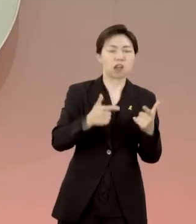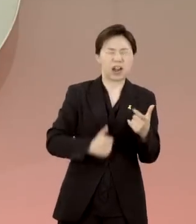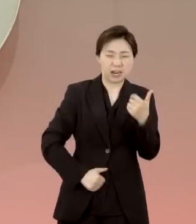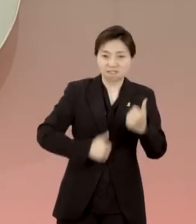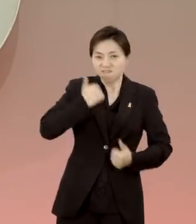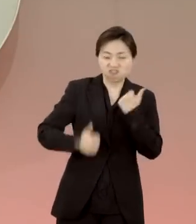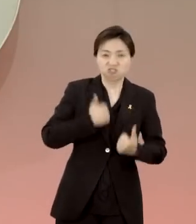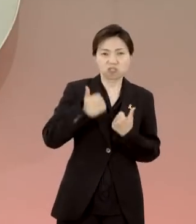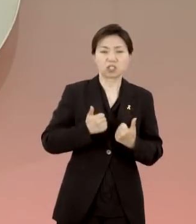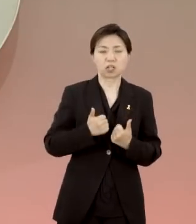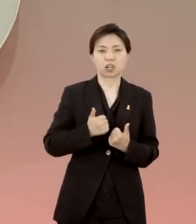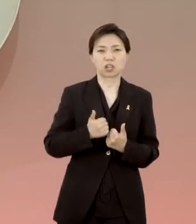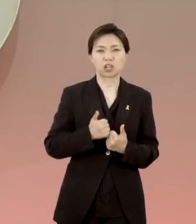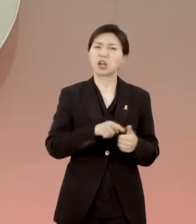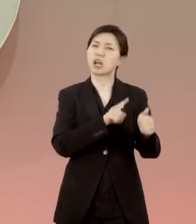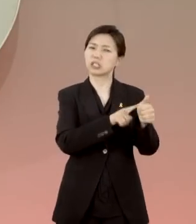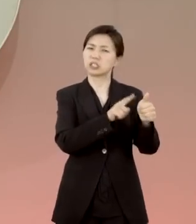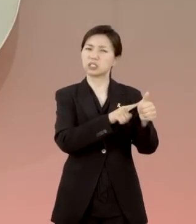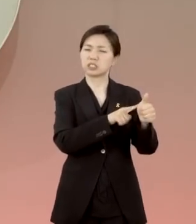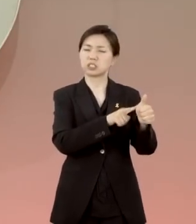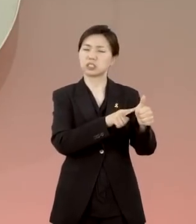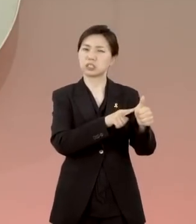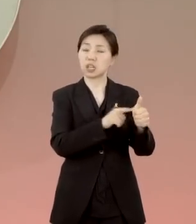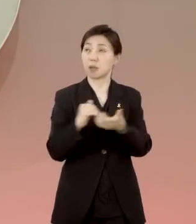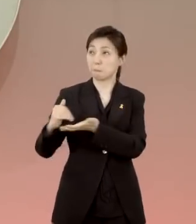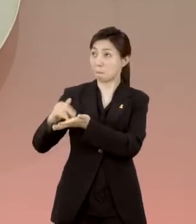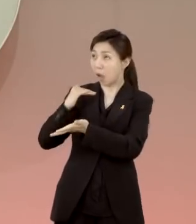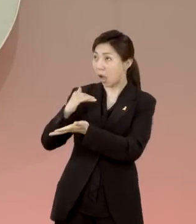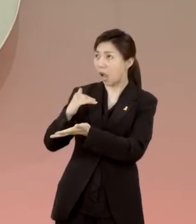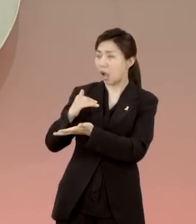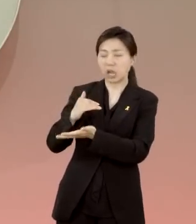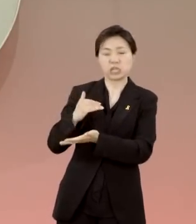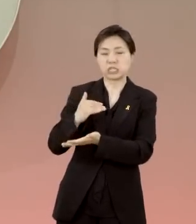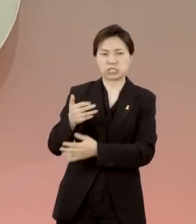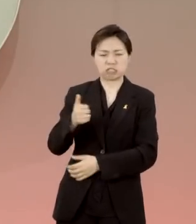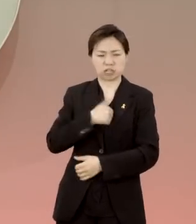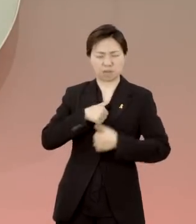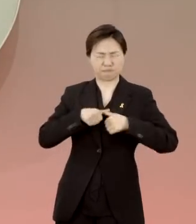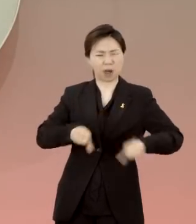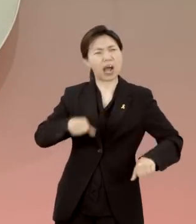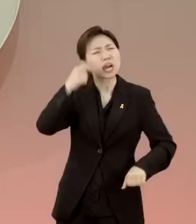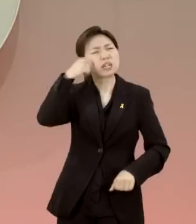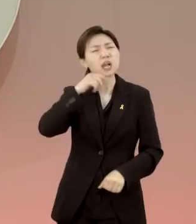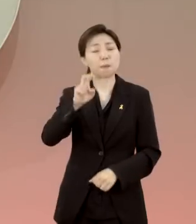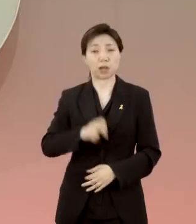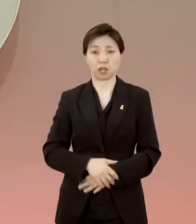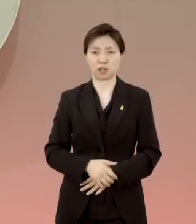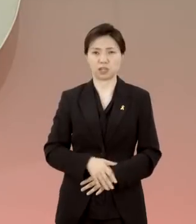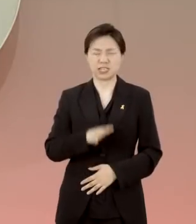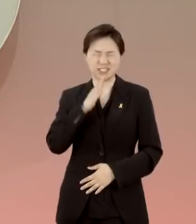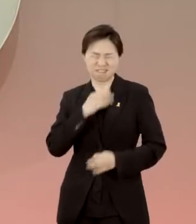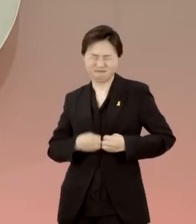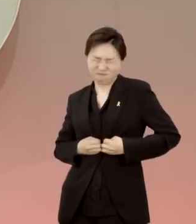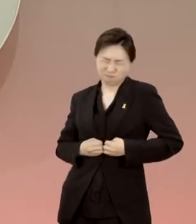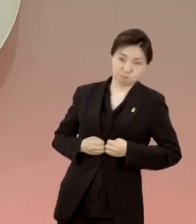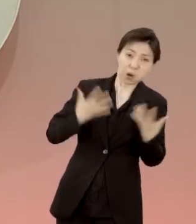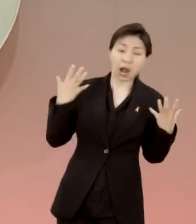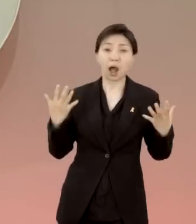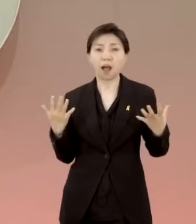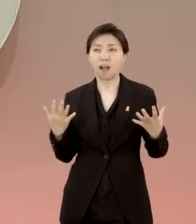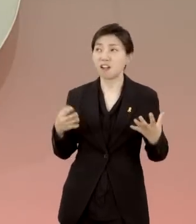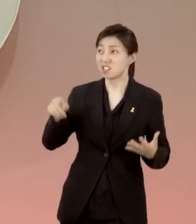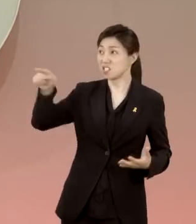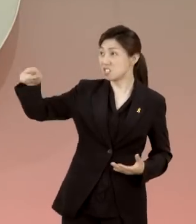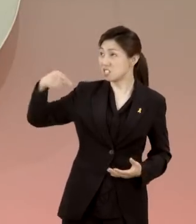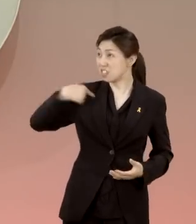거예요 되게 자존심이 센 분이었나 봐요 엄청 자존심이 센 분이었나 봐요 뭐 분노를